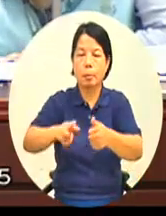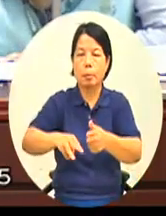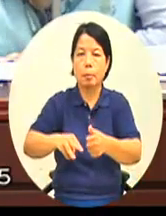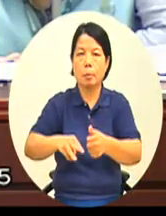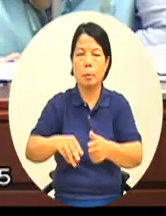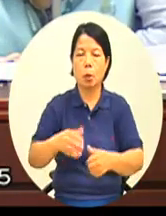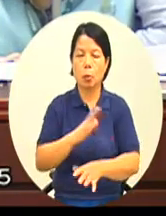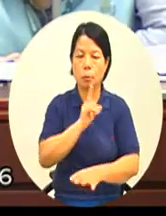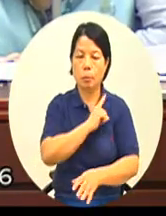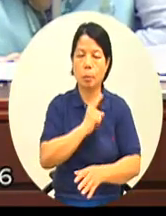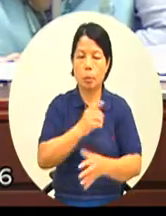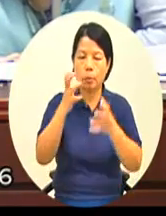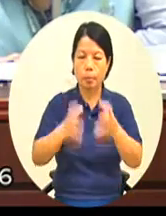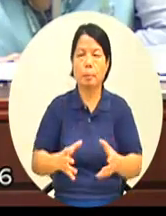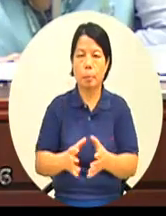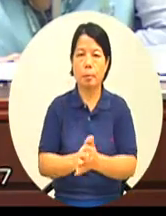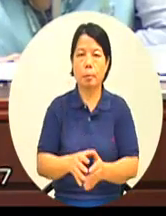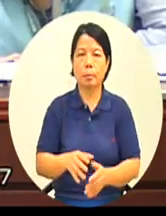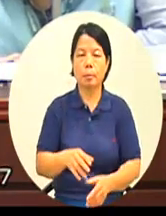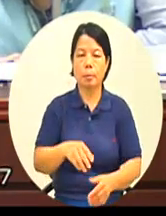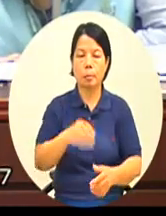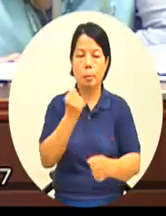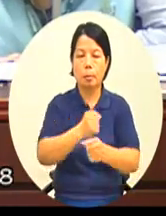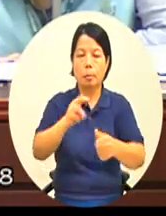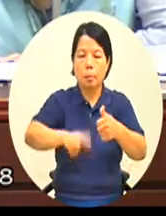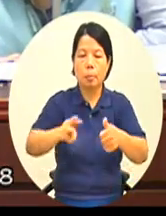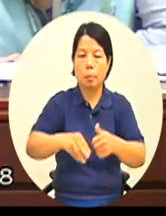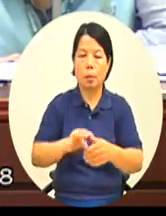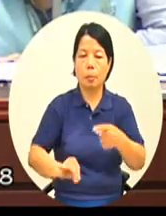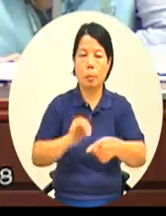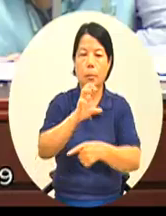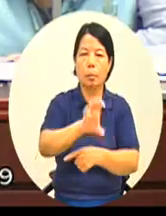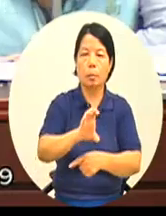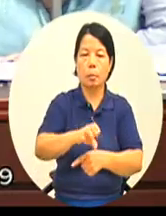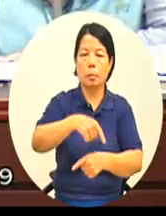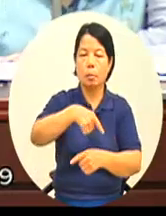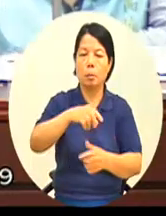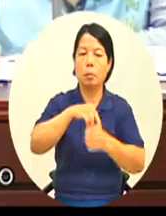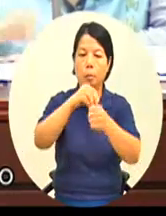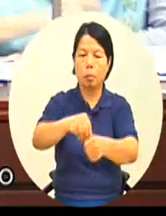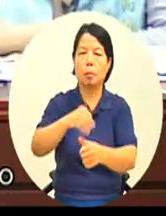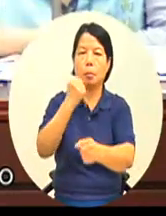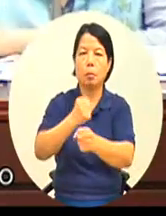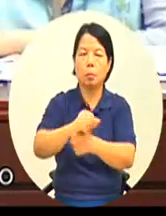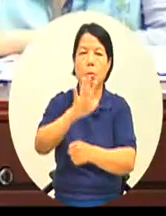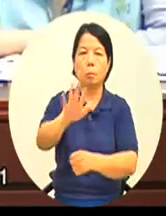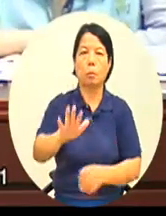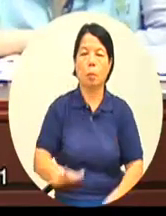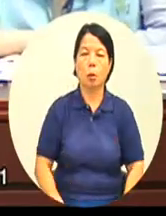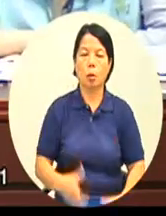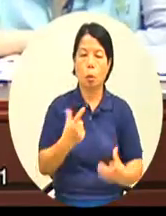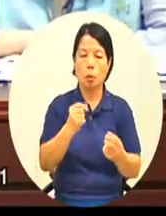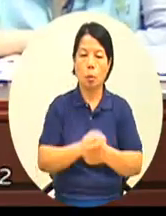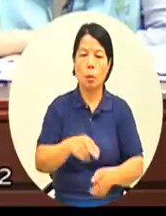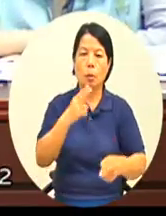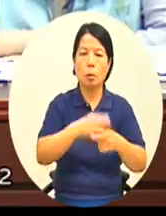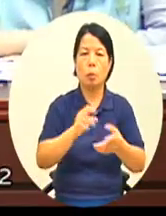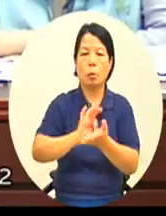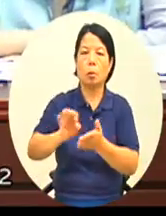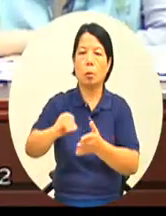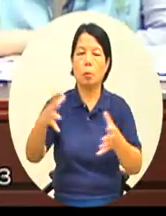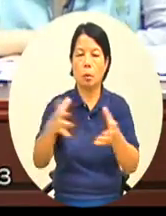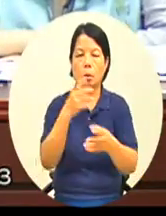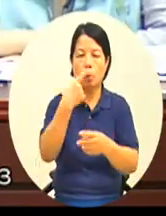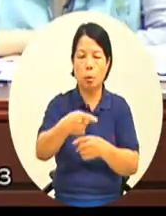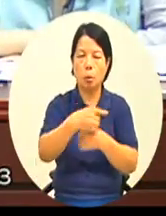己办的自训班哈，我们几乎都九成以上面的就业率，因为我们是也是产训用合一，我们直接跟